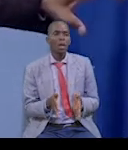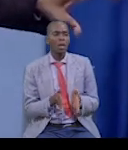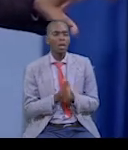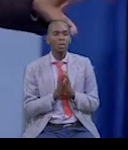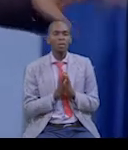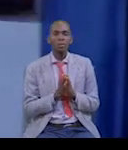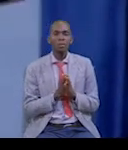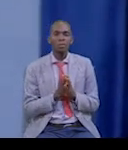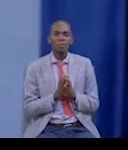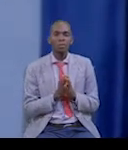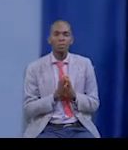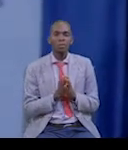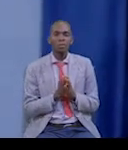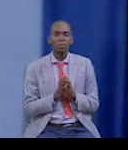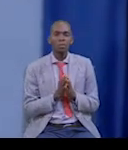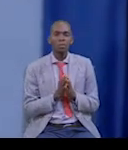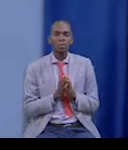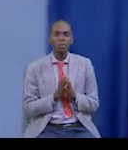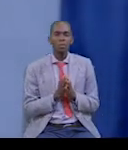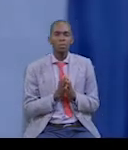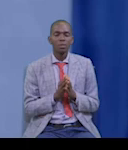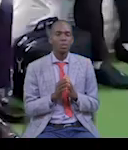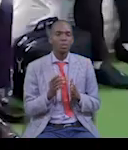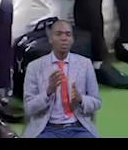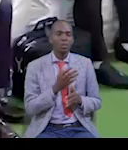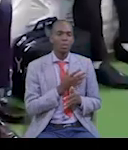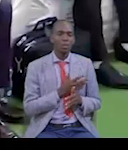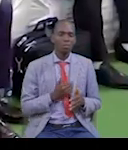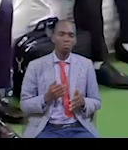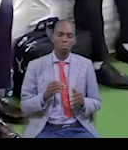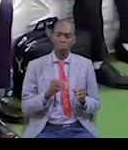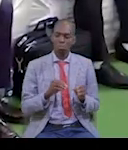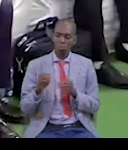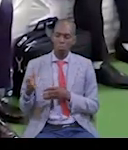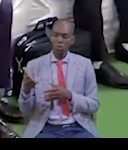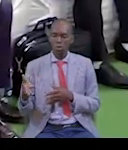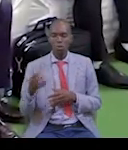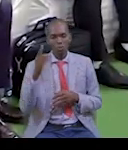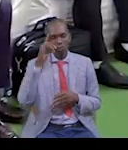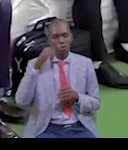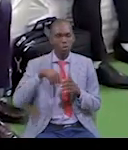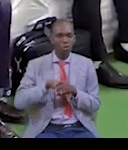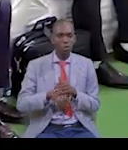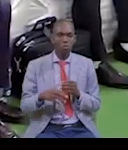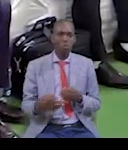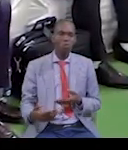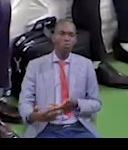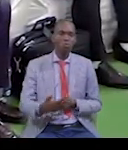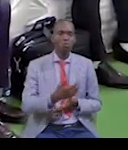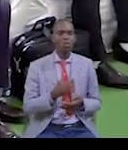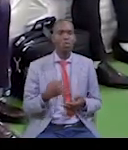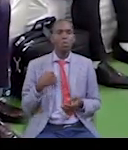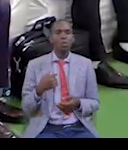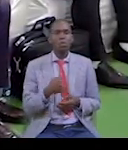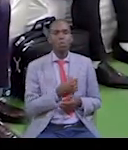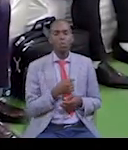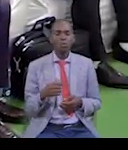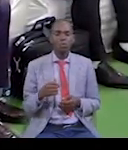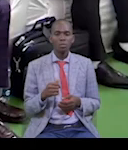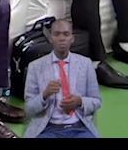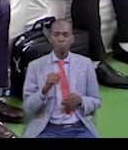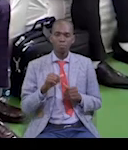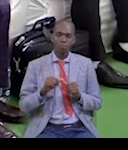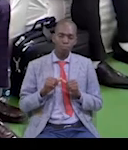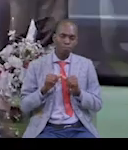ఇప్పుడు మీ వలలు వేయండి. To the deep for a draught. ఆ యొక్క లోతైన భాగములోకి వెళ్ళండి. We persevered in the